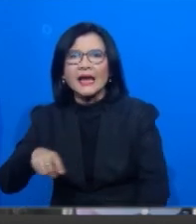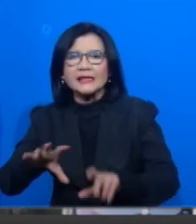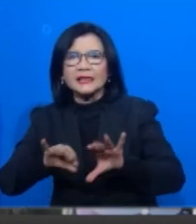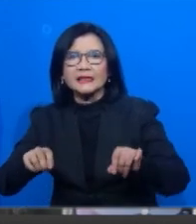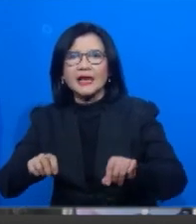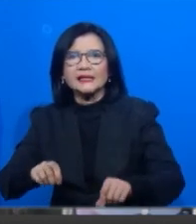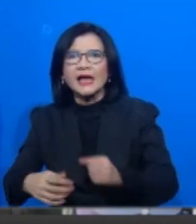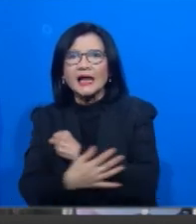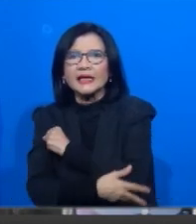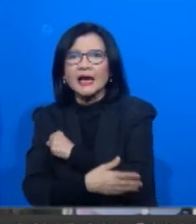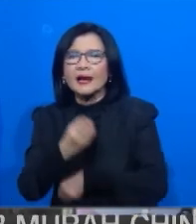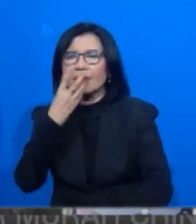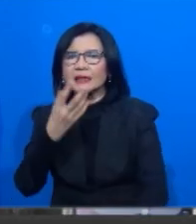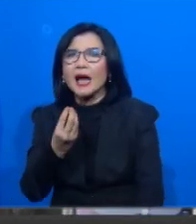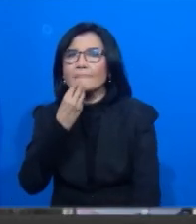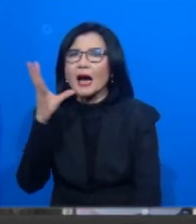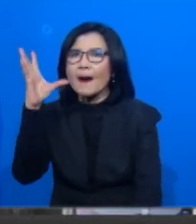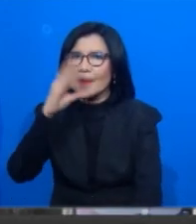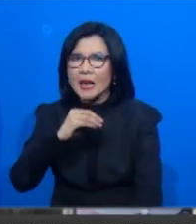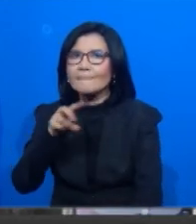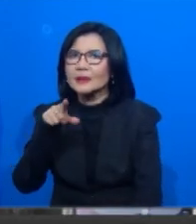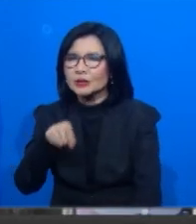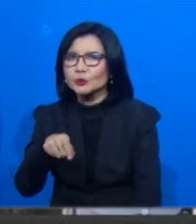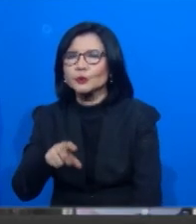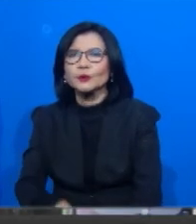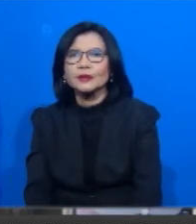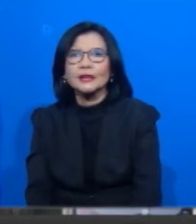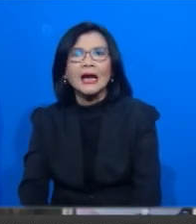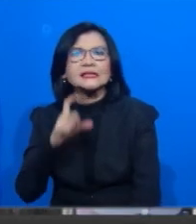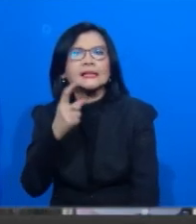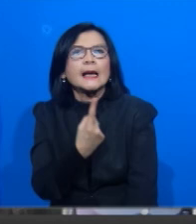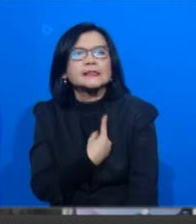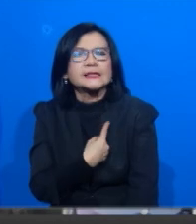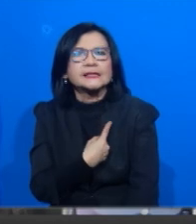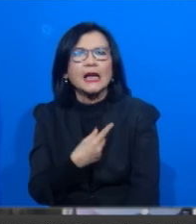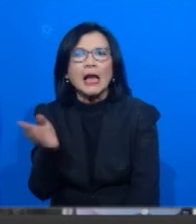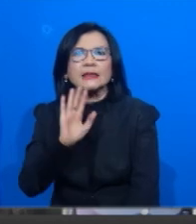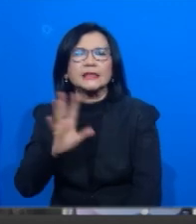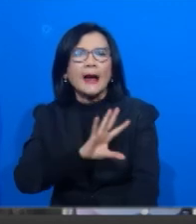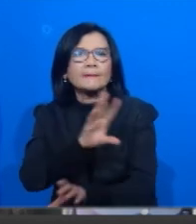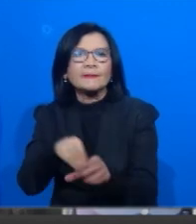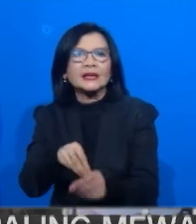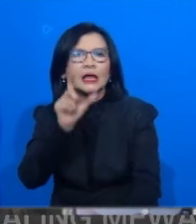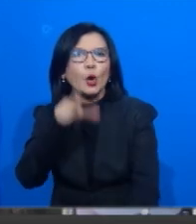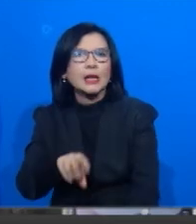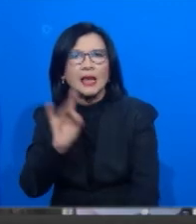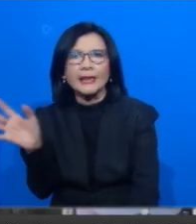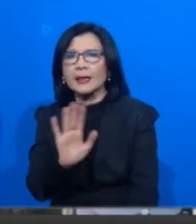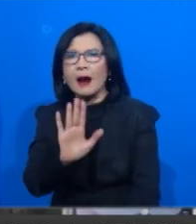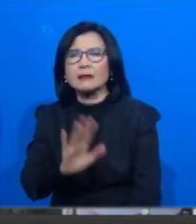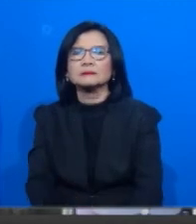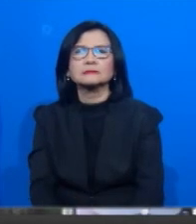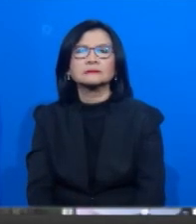Pratikno mengatakan makan malam Jokowi dengan Prabowo ini diselenggarakan secara privat, tidak melibatkan pihak lain.